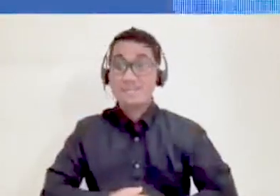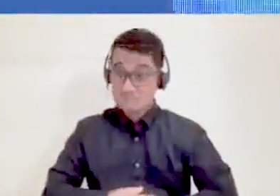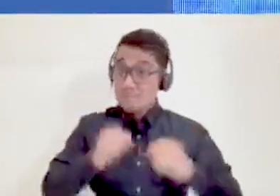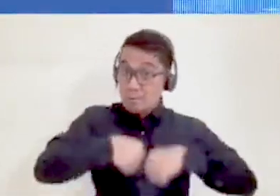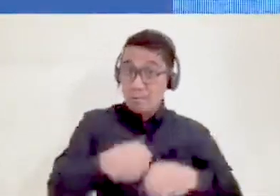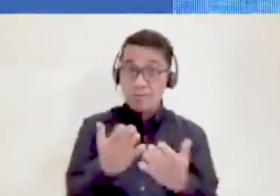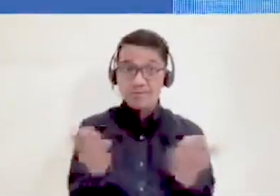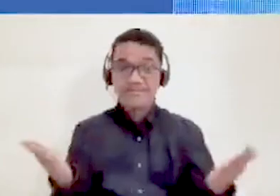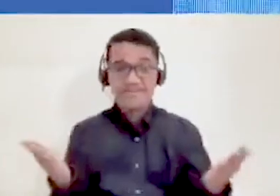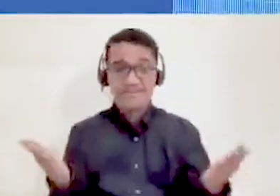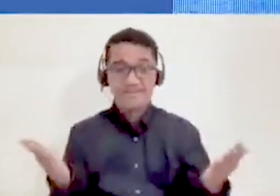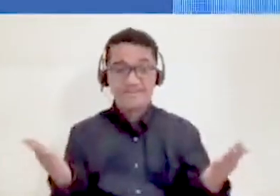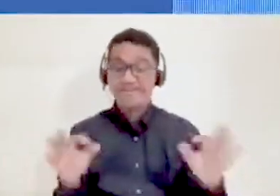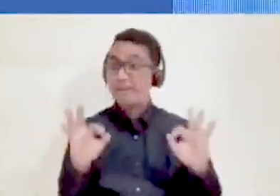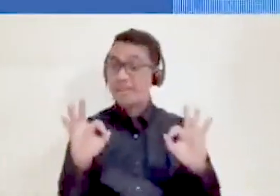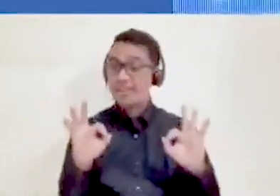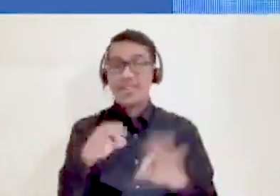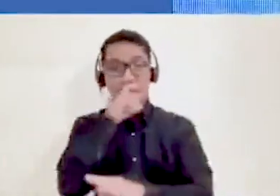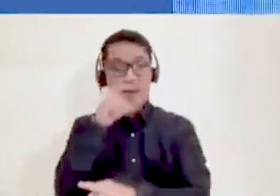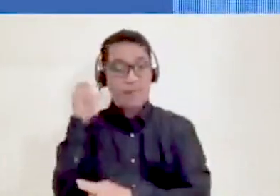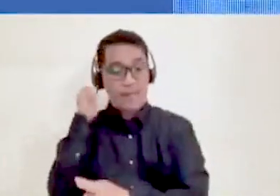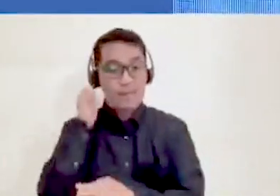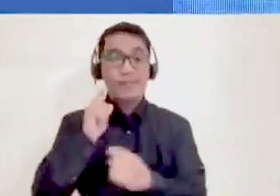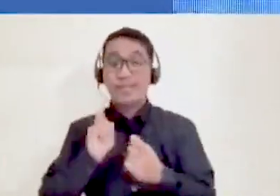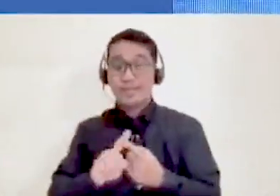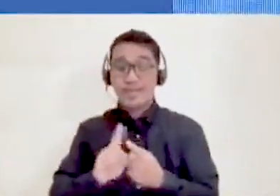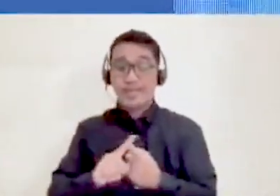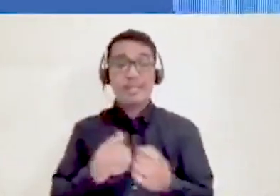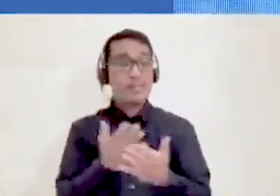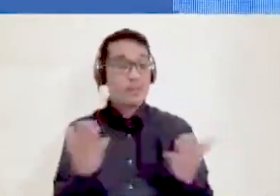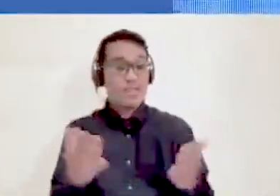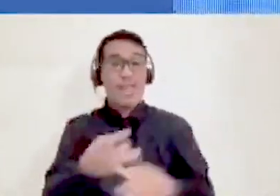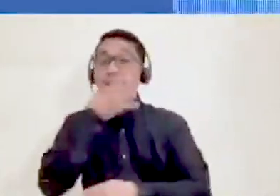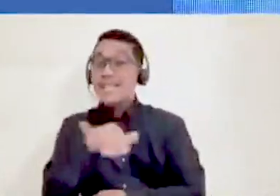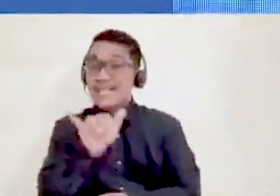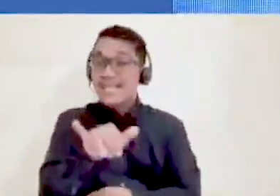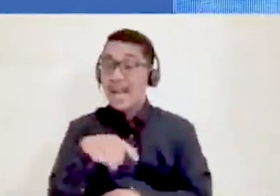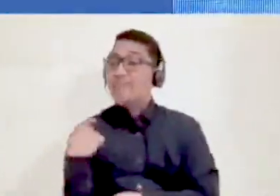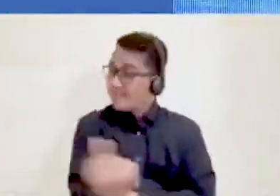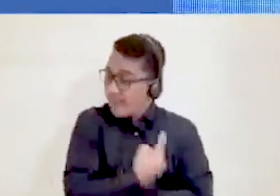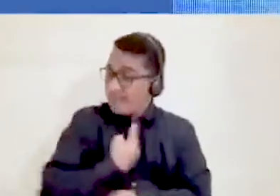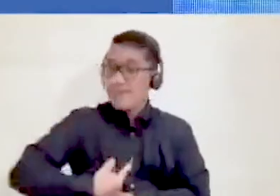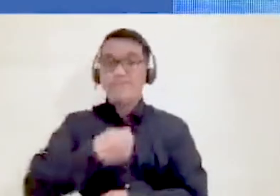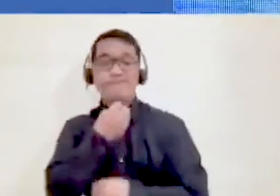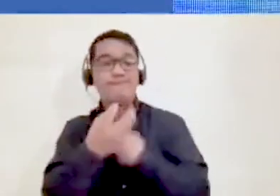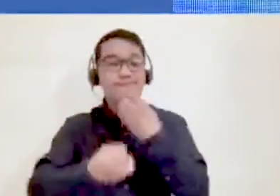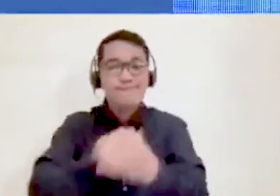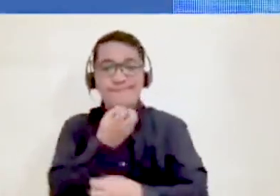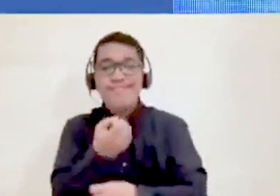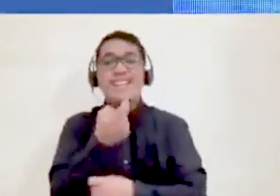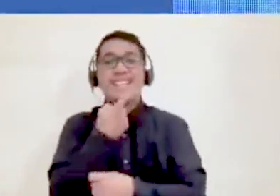Bapak Ibu dan rekan-rekan sekalian mohon izin kami akan menyampaikan beberapa hal terkait dengan